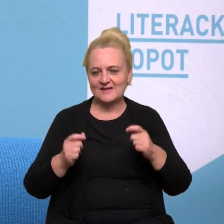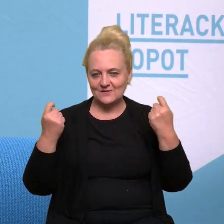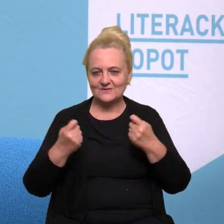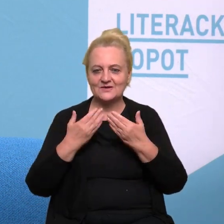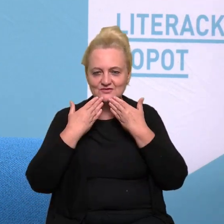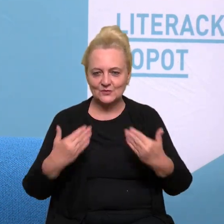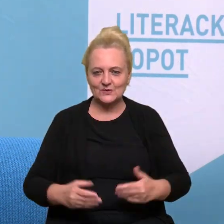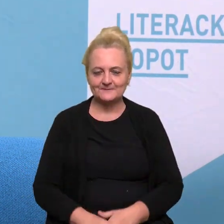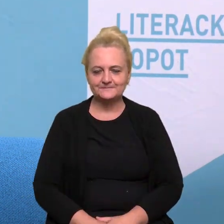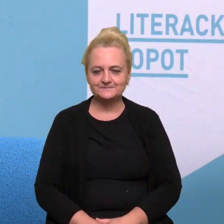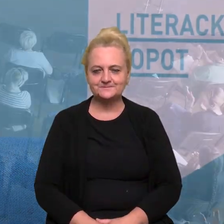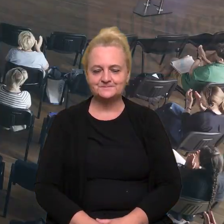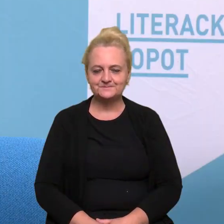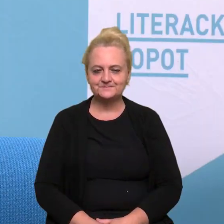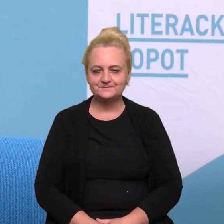Dziękuję.